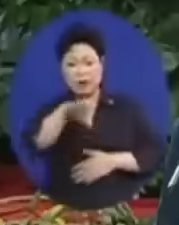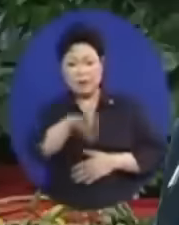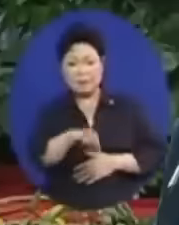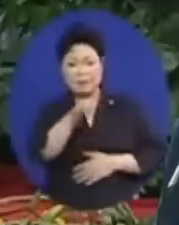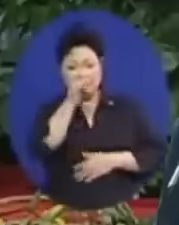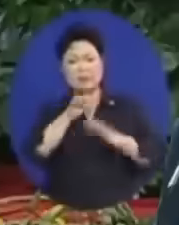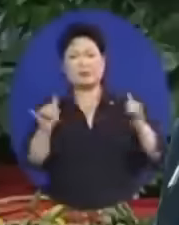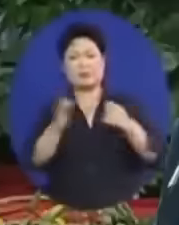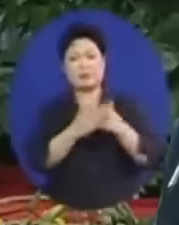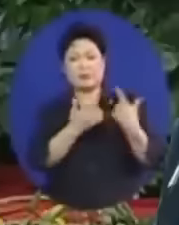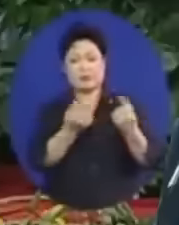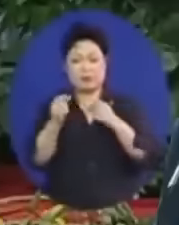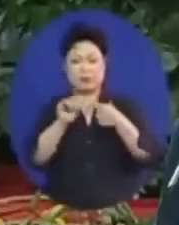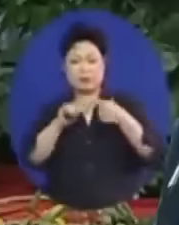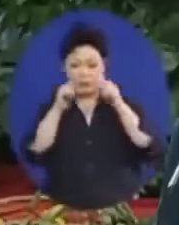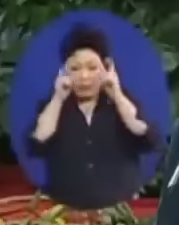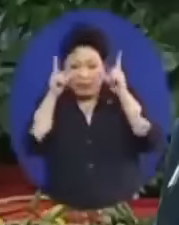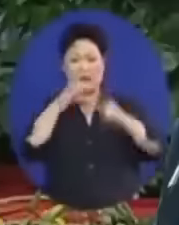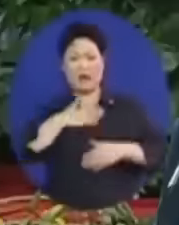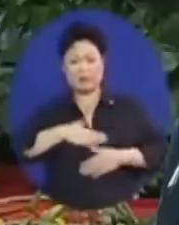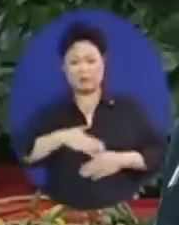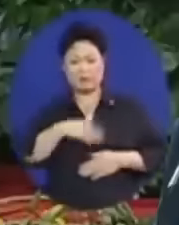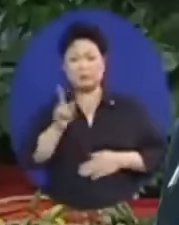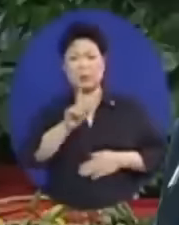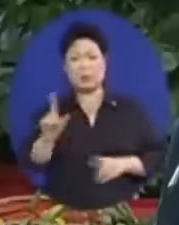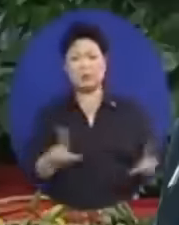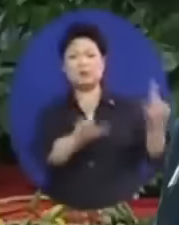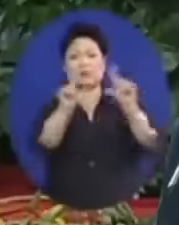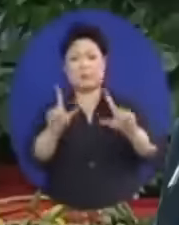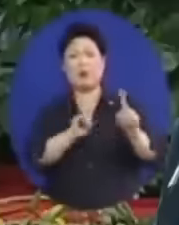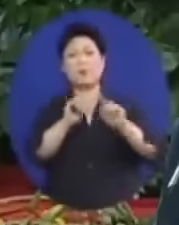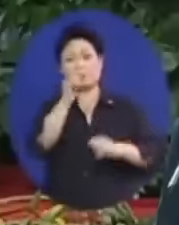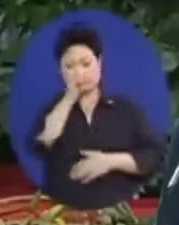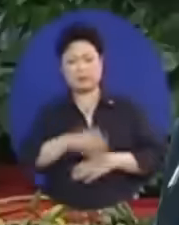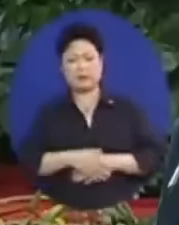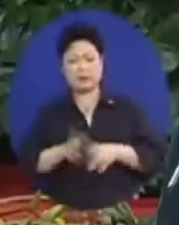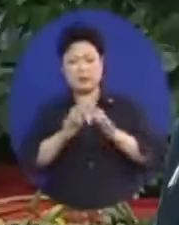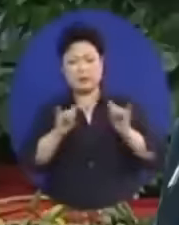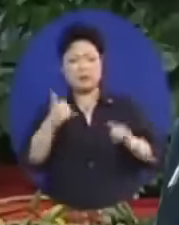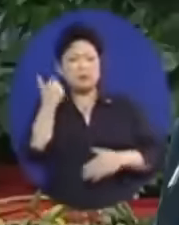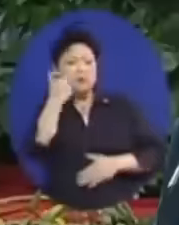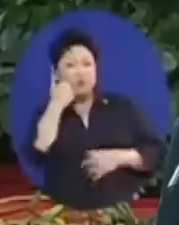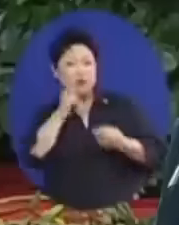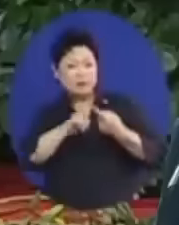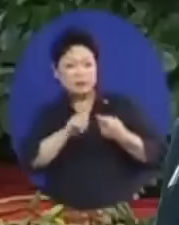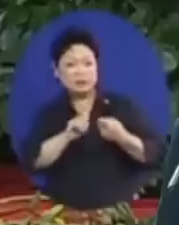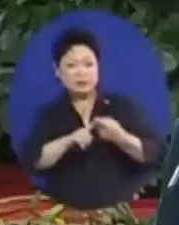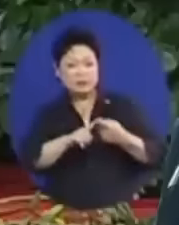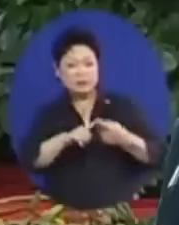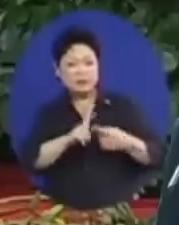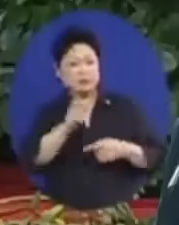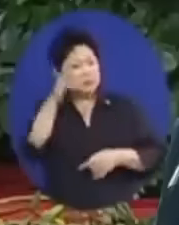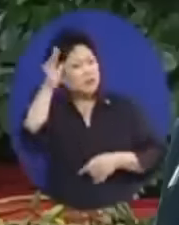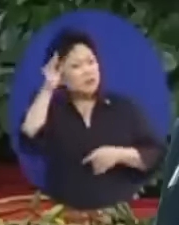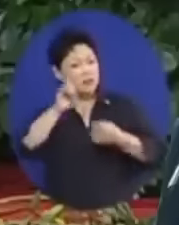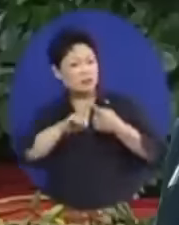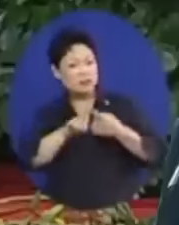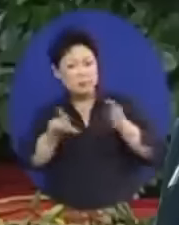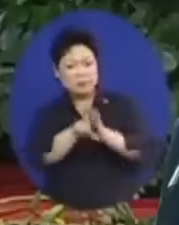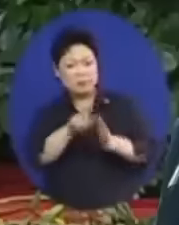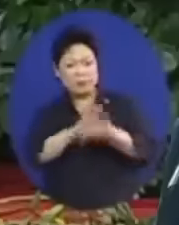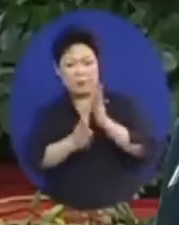존재이므로 이러한 것을 깨달아 아는 것이 인생이라고 말하는 것입니다. 인간의 정체성에 대한 이런 실존주의 철학의 대답은